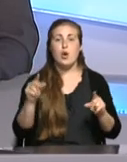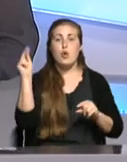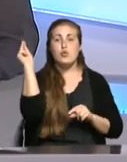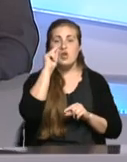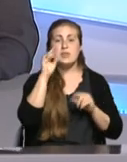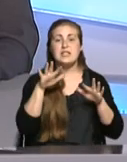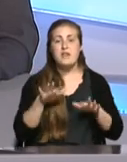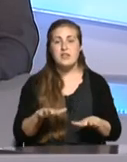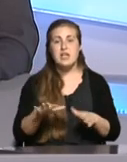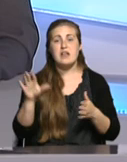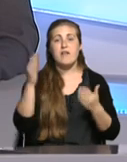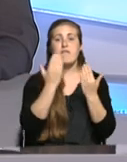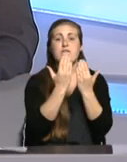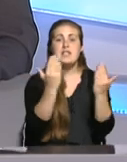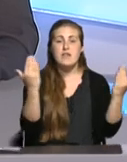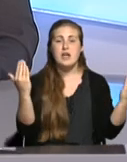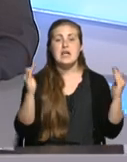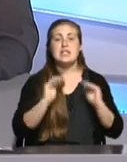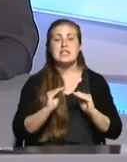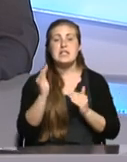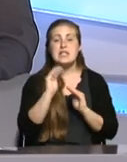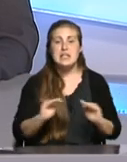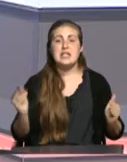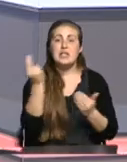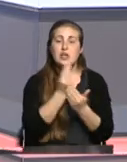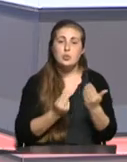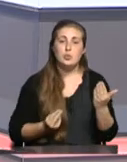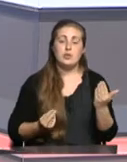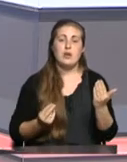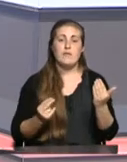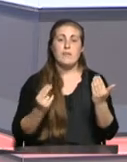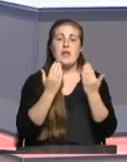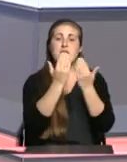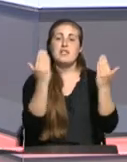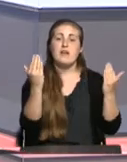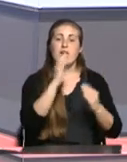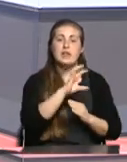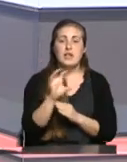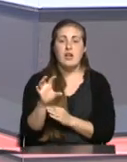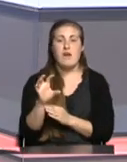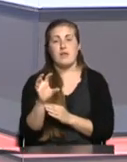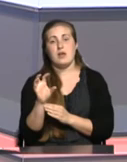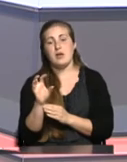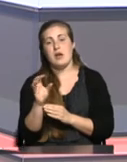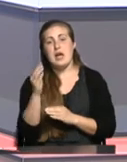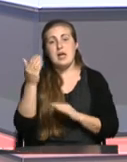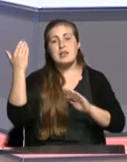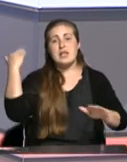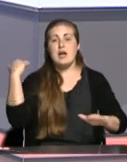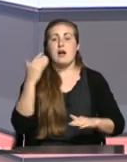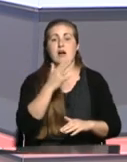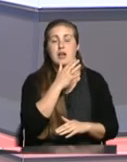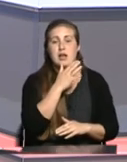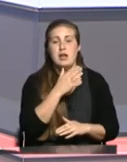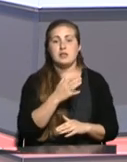заведениях выставок детских рисунков выставок фотографий тип тех лет